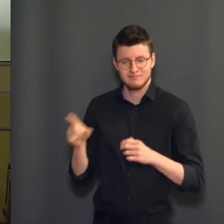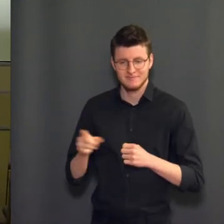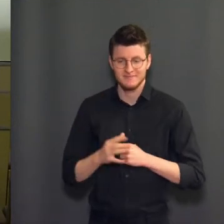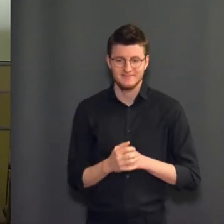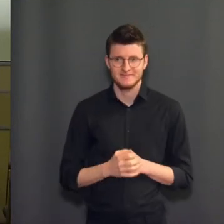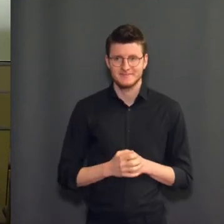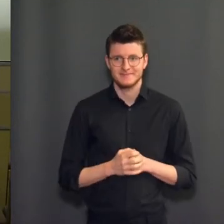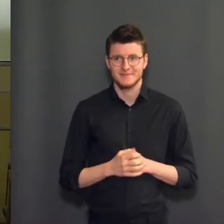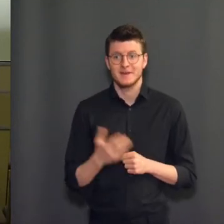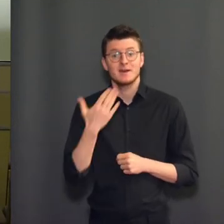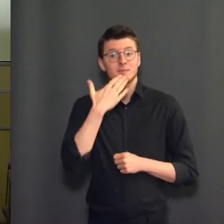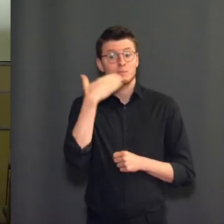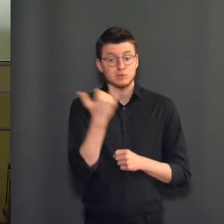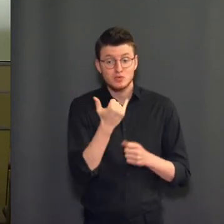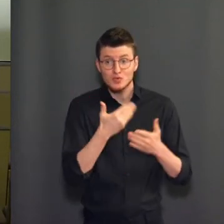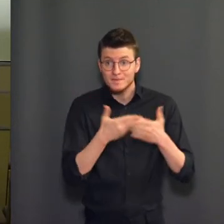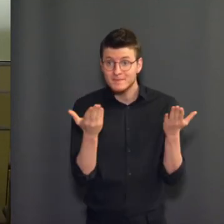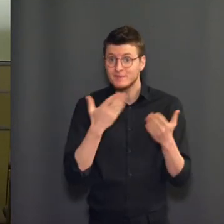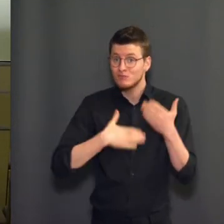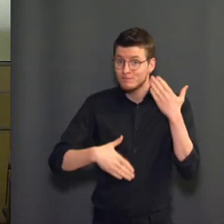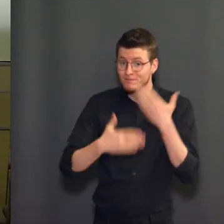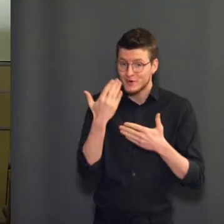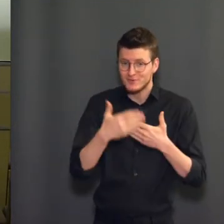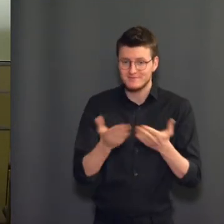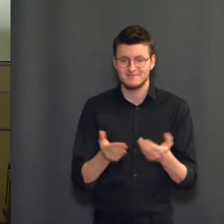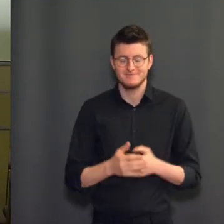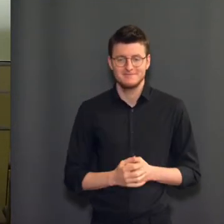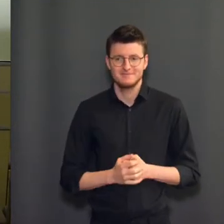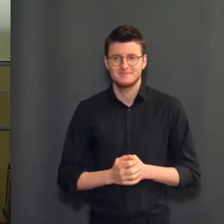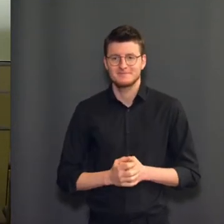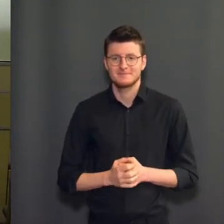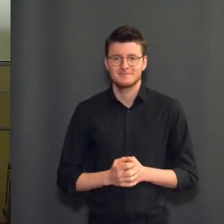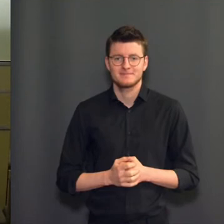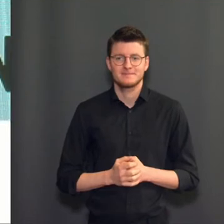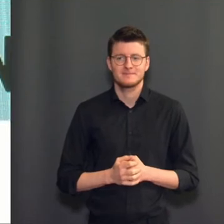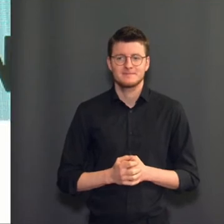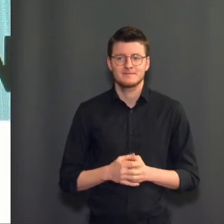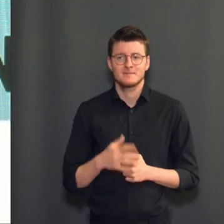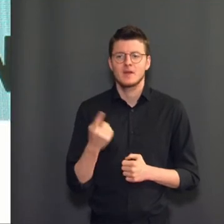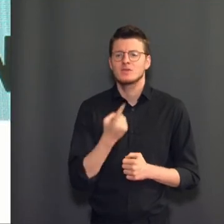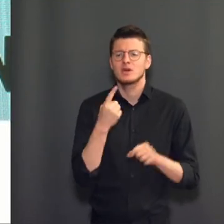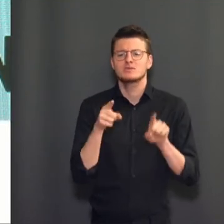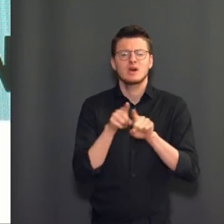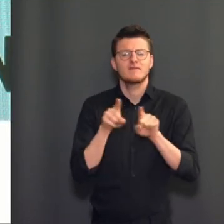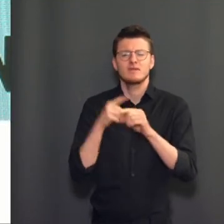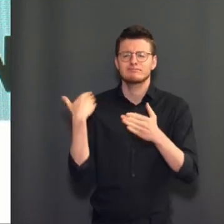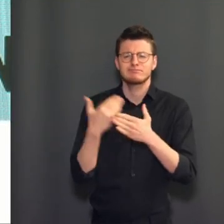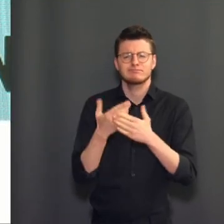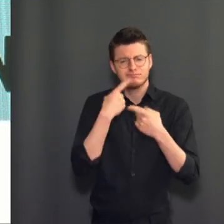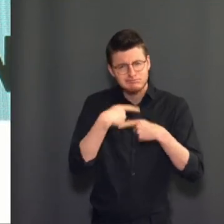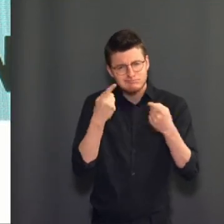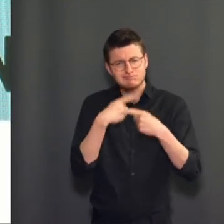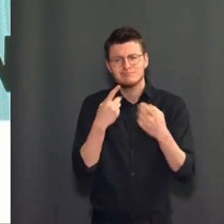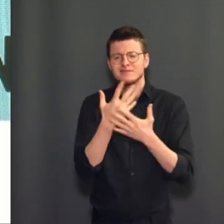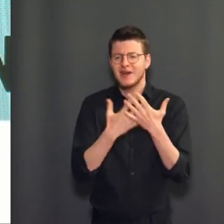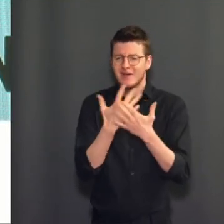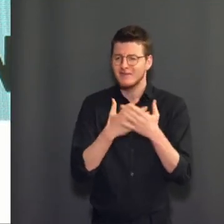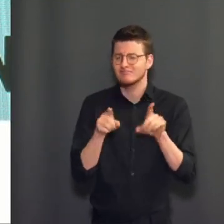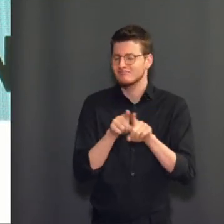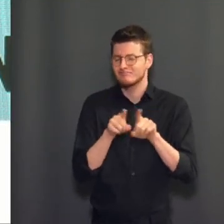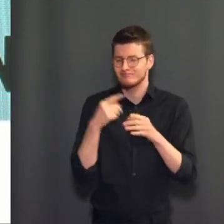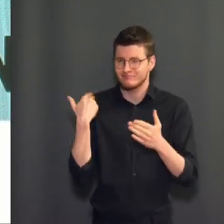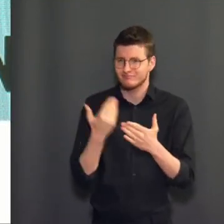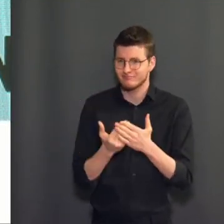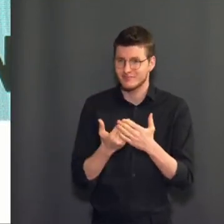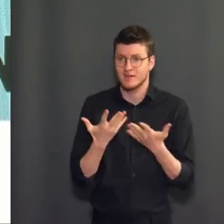Bonjour tout le monde. Goedemorgen iedereen. We beginnen naar goede gewoonte met de voorstelling van de cijfers. Ik zal dat vandaag zowel